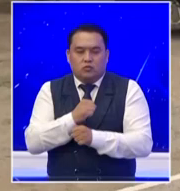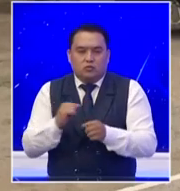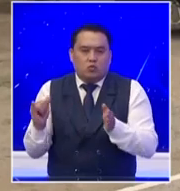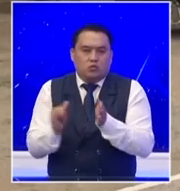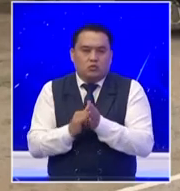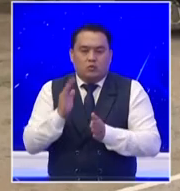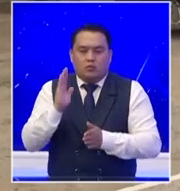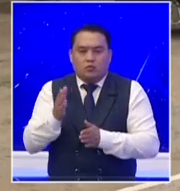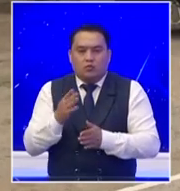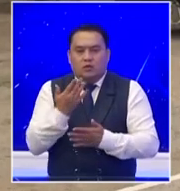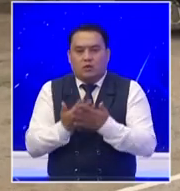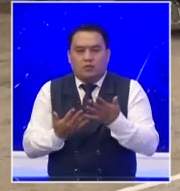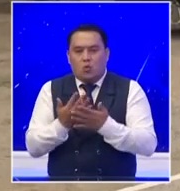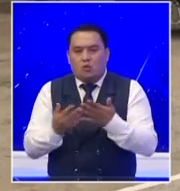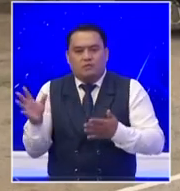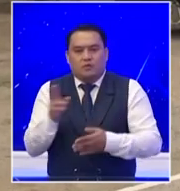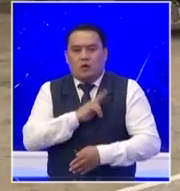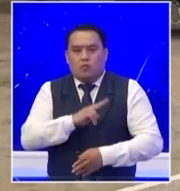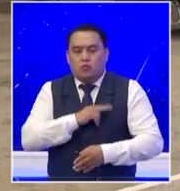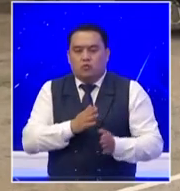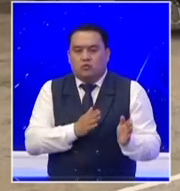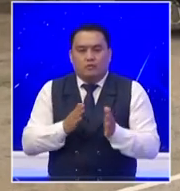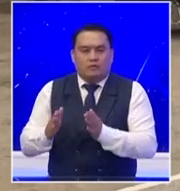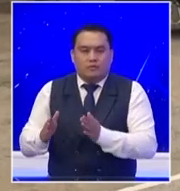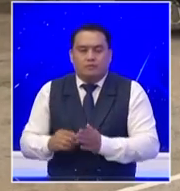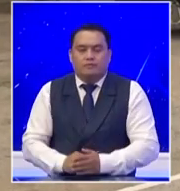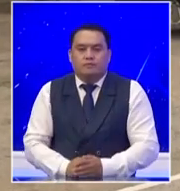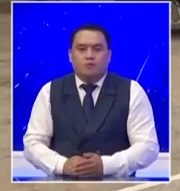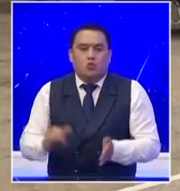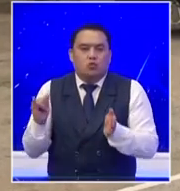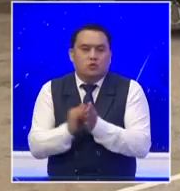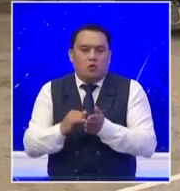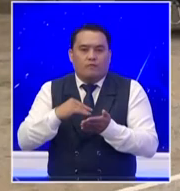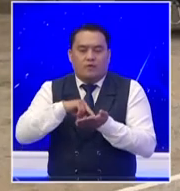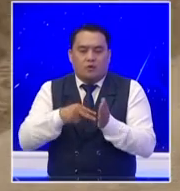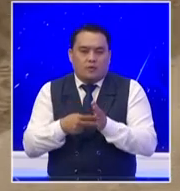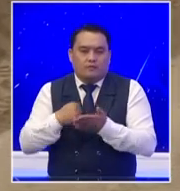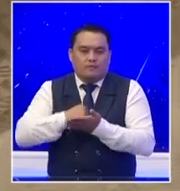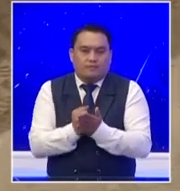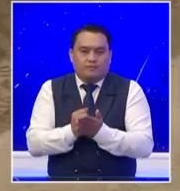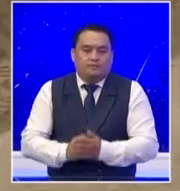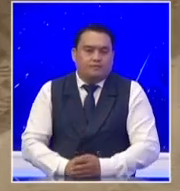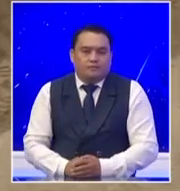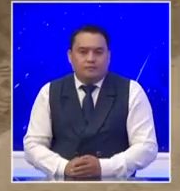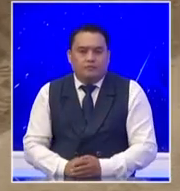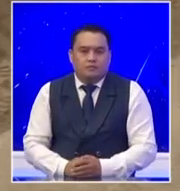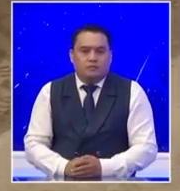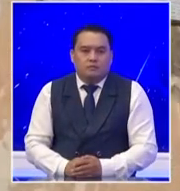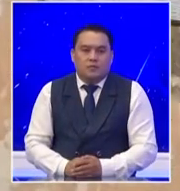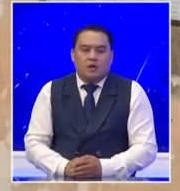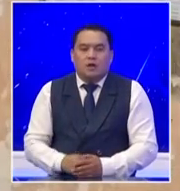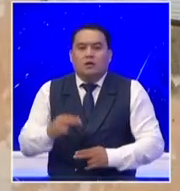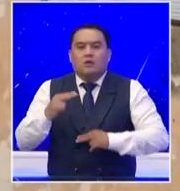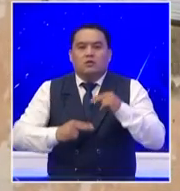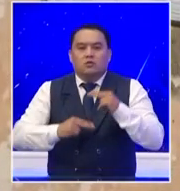всей заборной арматуры. Все работы ведутся согласно графиков календарных. Новая история начнется и для